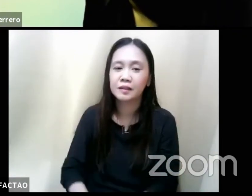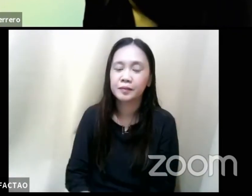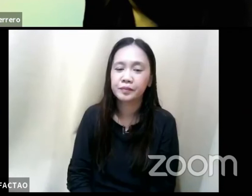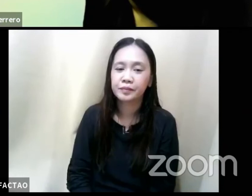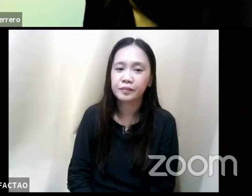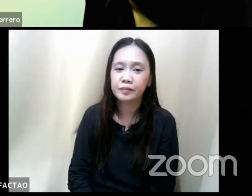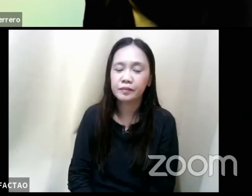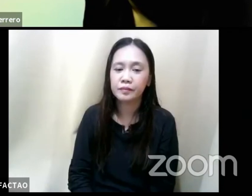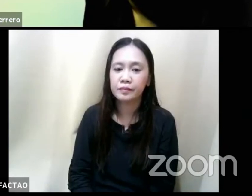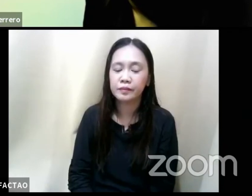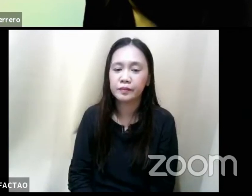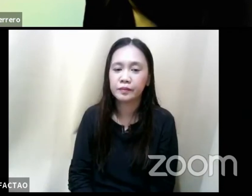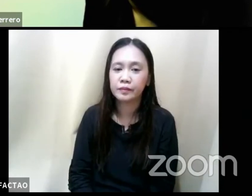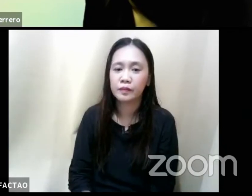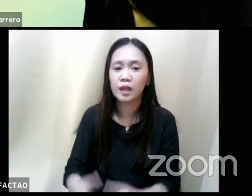sa